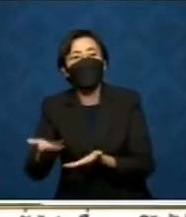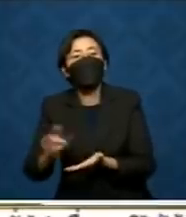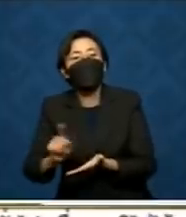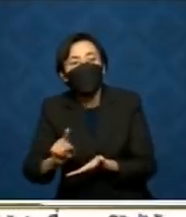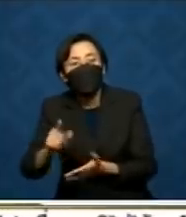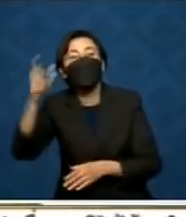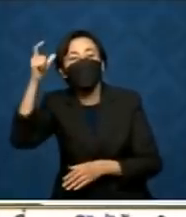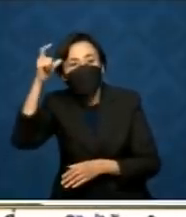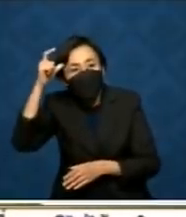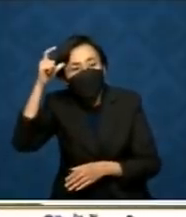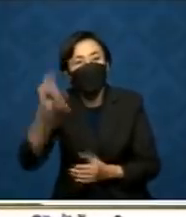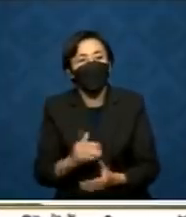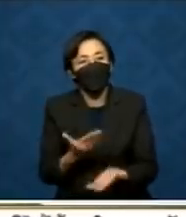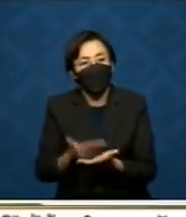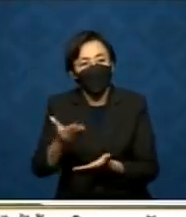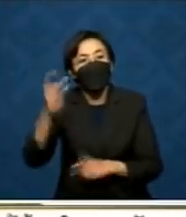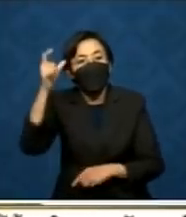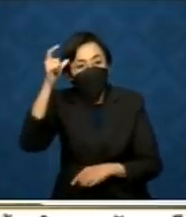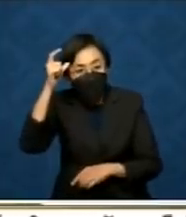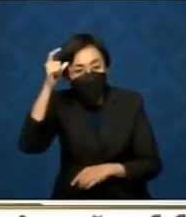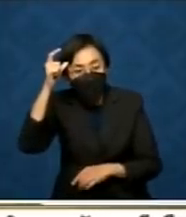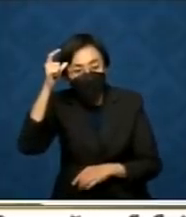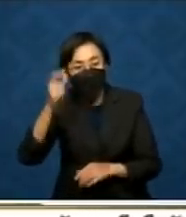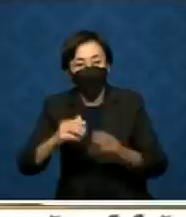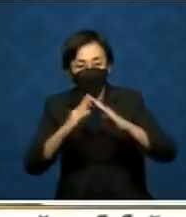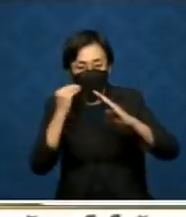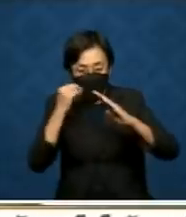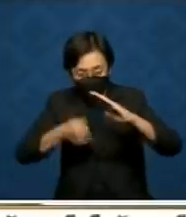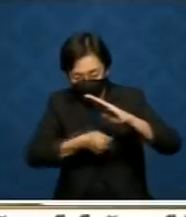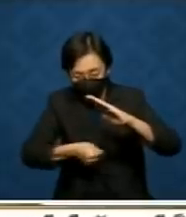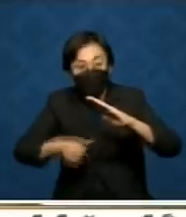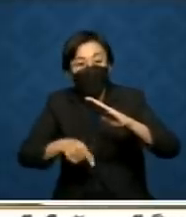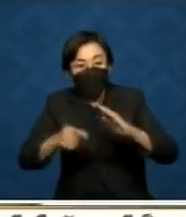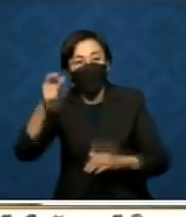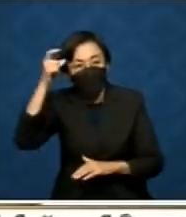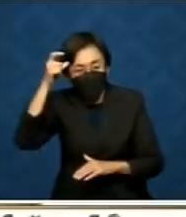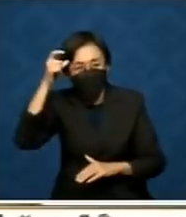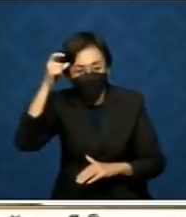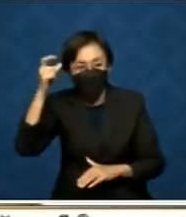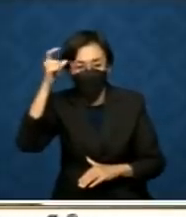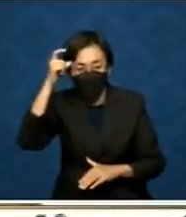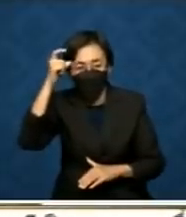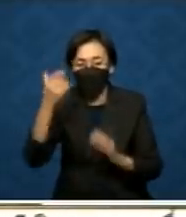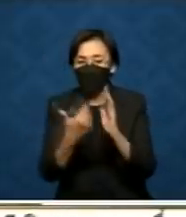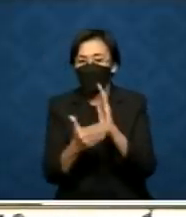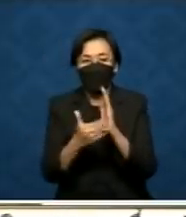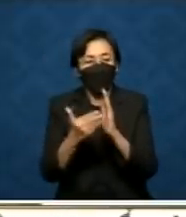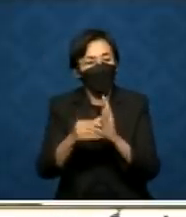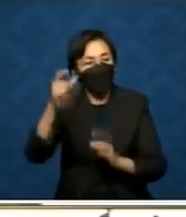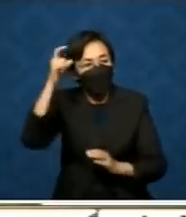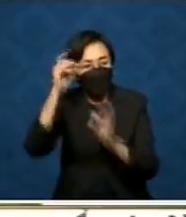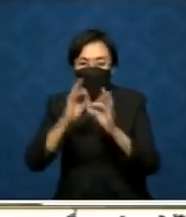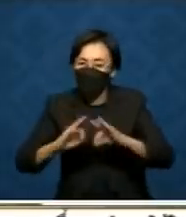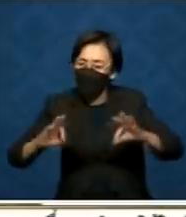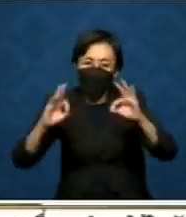โขแต่ละบ้านจะมีโคจอดเปิดผูกใต้ถุนเป็นทรัพย์ชมบัตรที่เขาโดยเฉพาะอีสานนี่โคคือทรัพย์สมบัติ